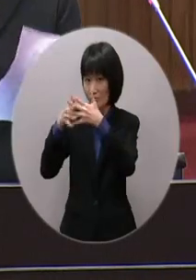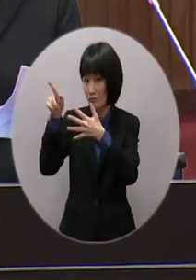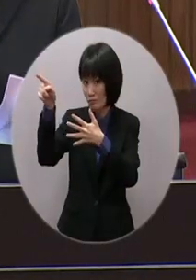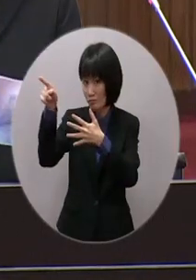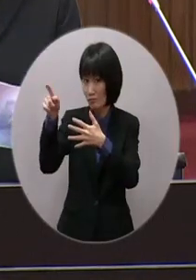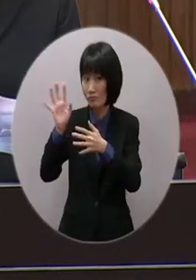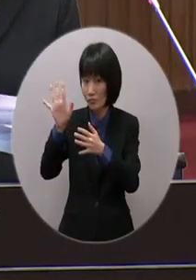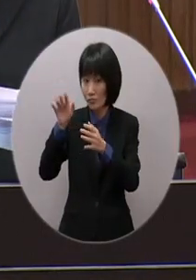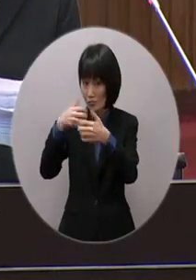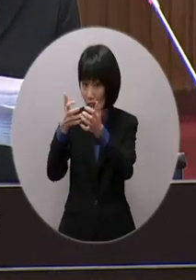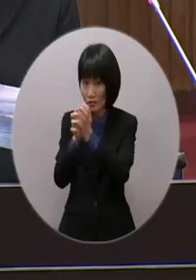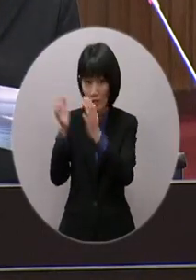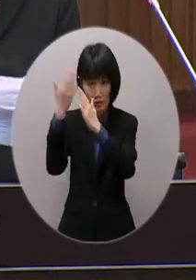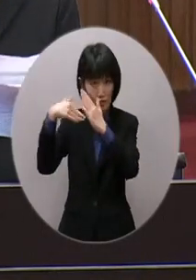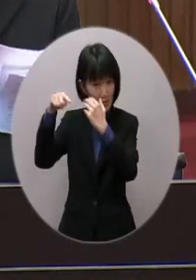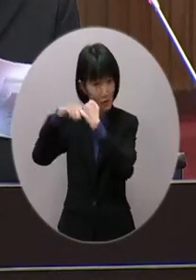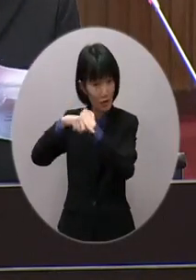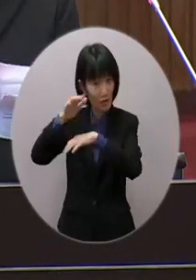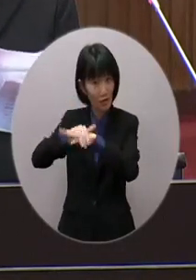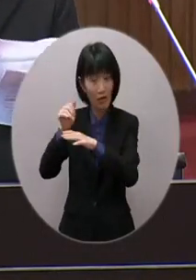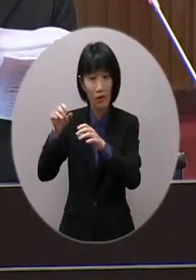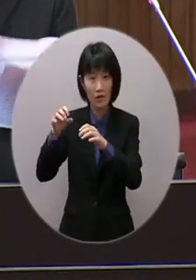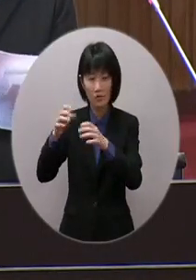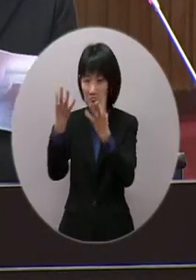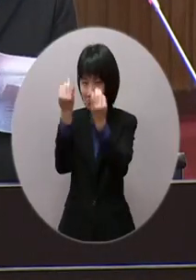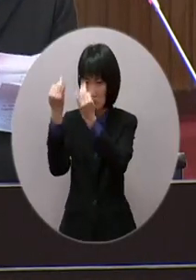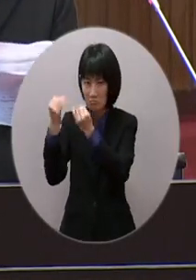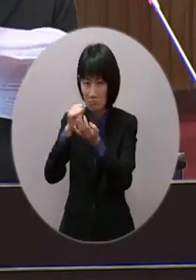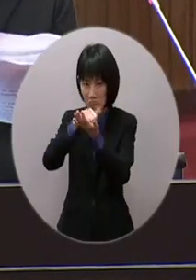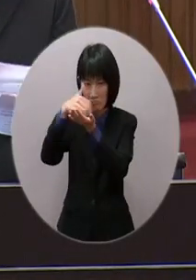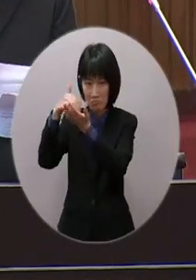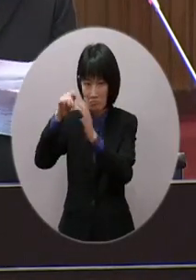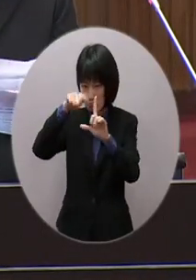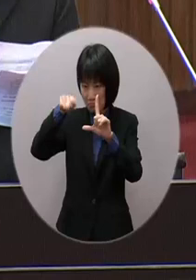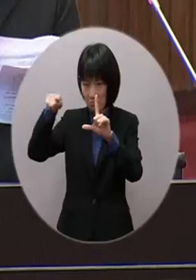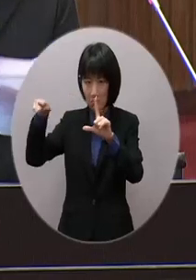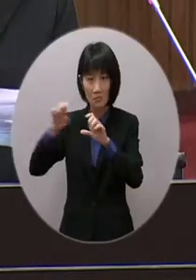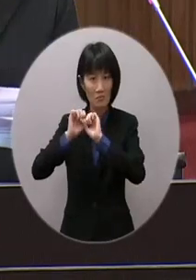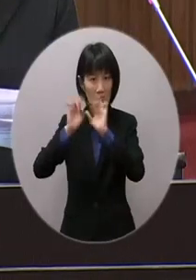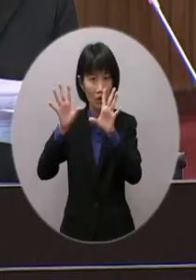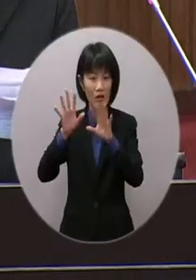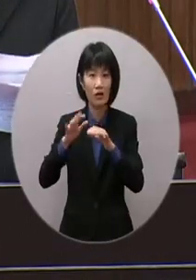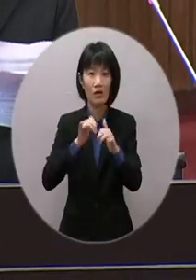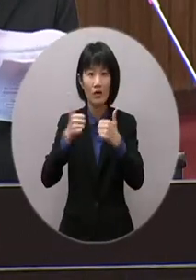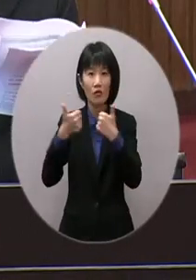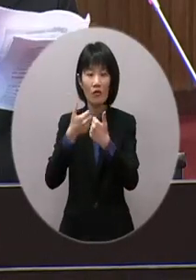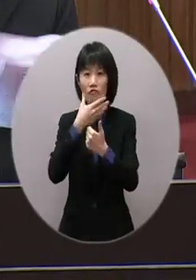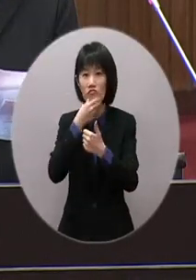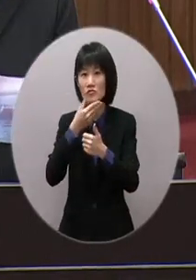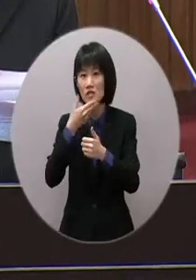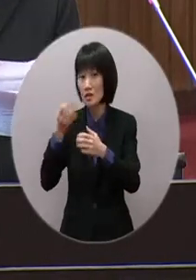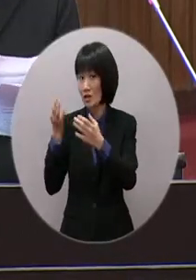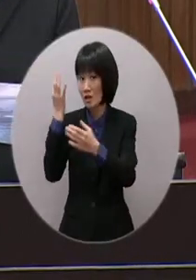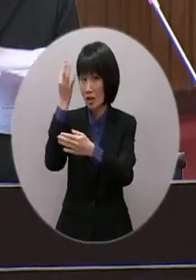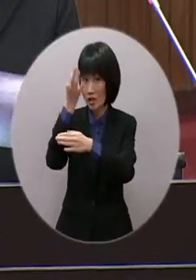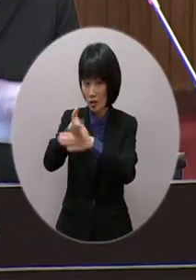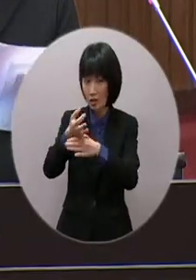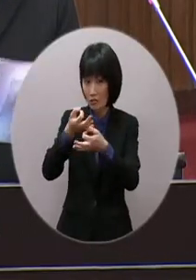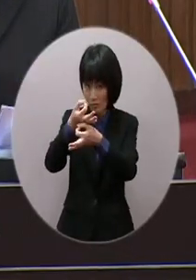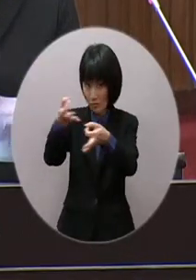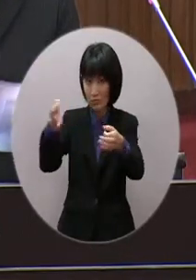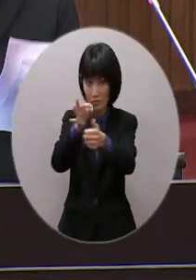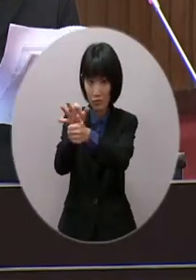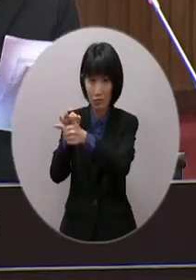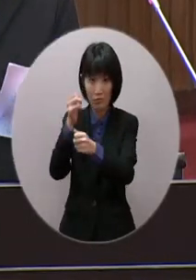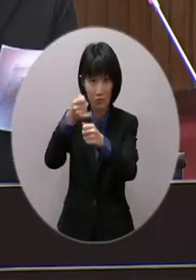实有些学者他都提出了很多很多的数据来证明说，来说明说社会福利的一个投入，其实它是